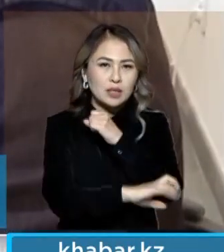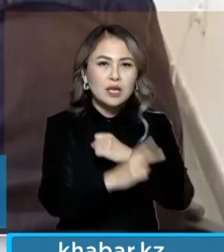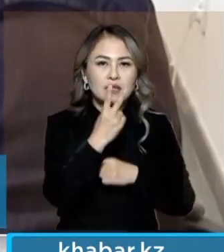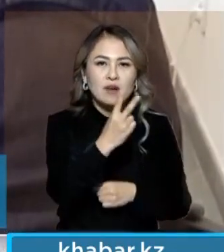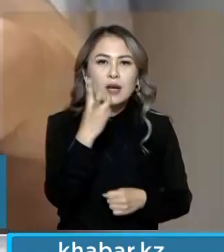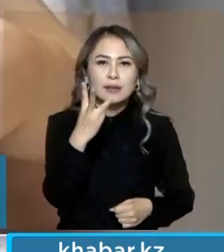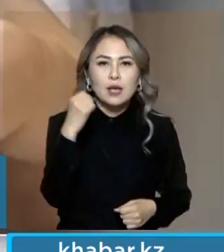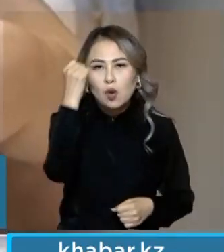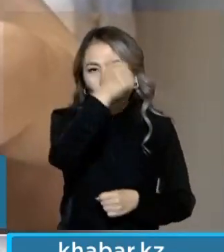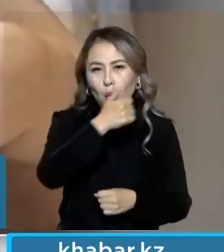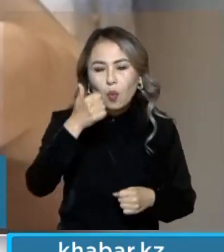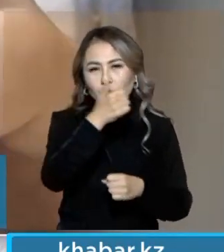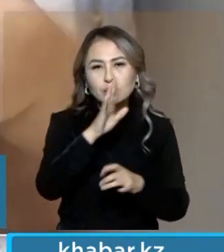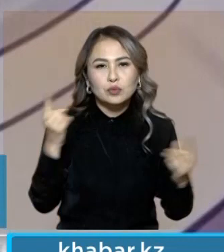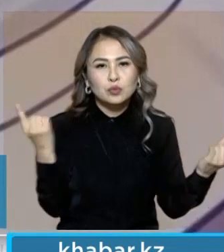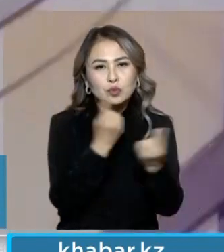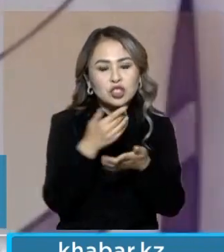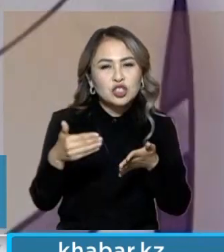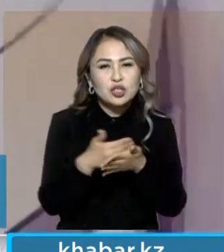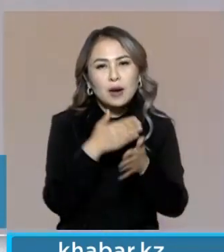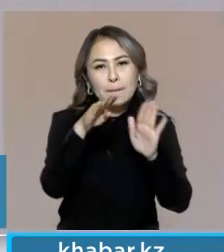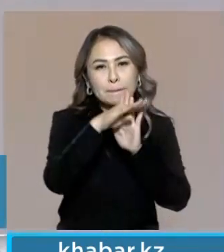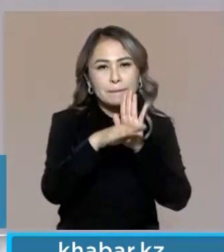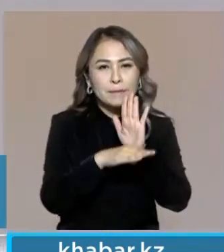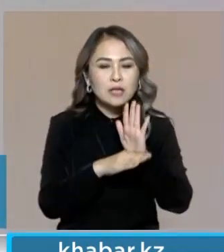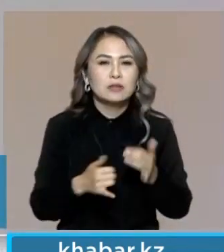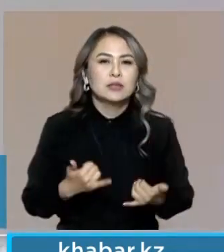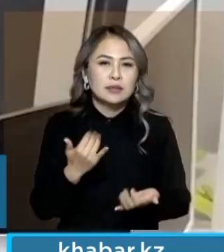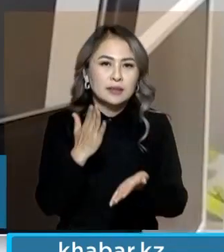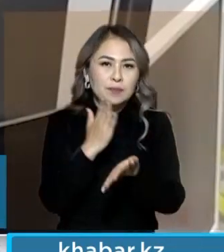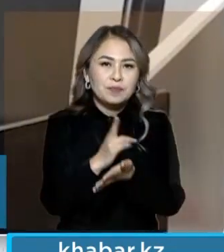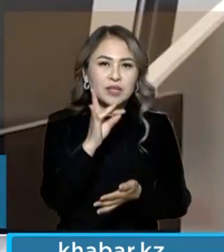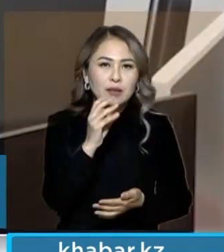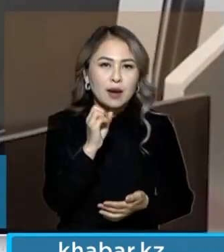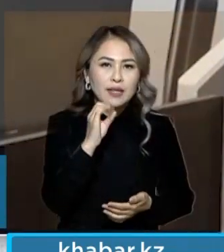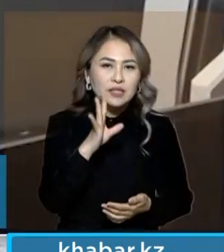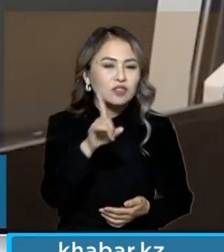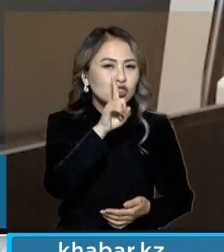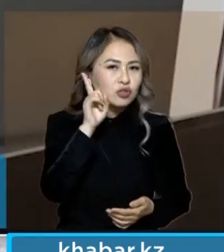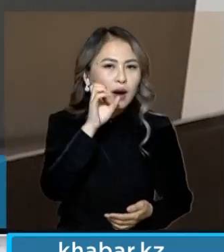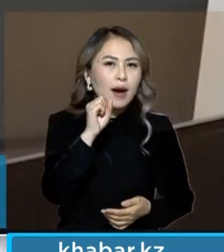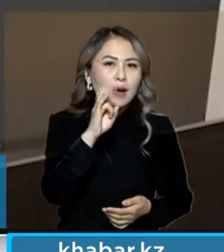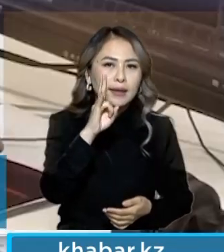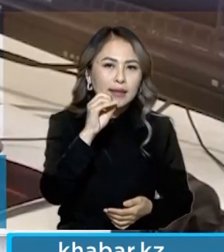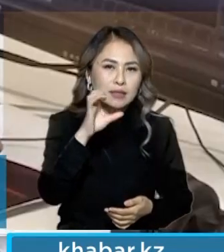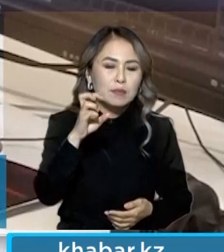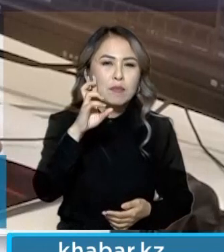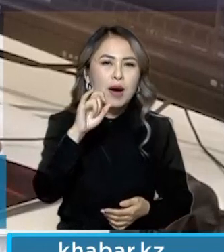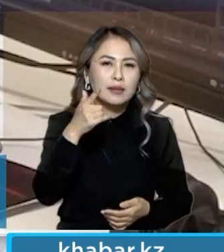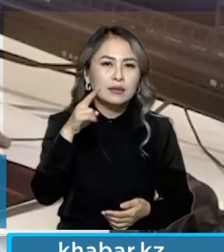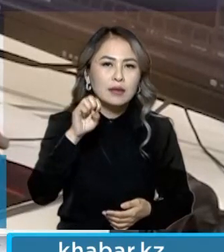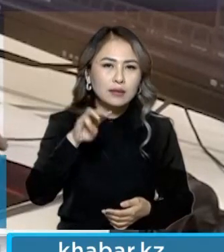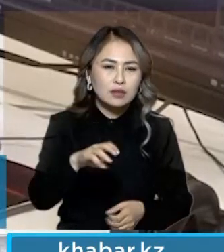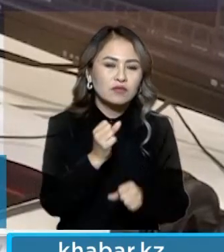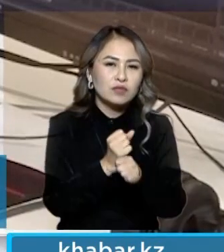жылда өнерде қозғалыс байқалады. Жаңа бағыттағы туындылар баршылық дейді креативті саланың жас өкілі Әннес Бағдат. Алайда оны нарыққа